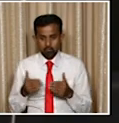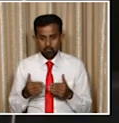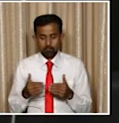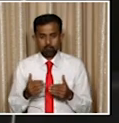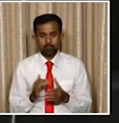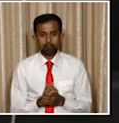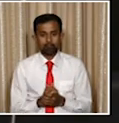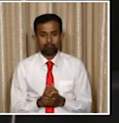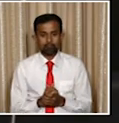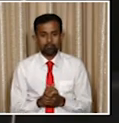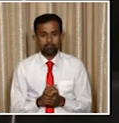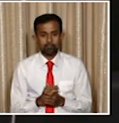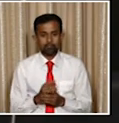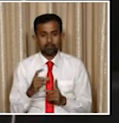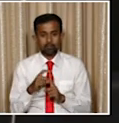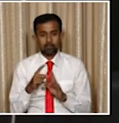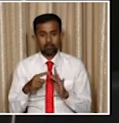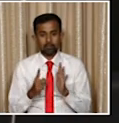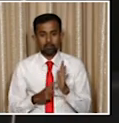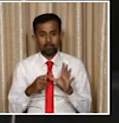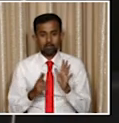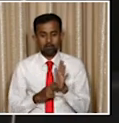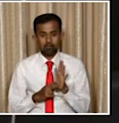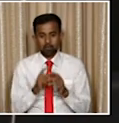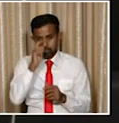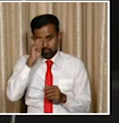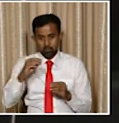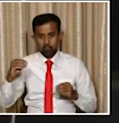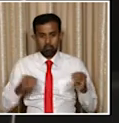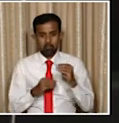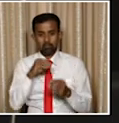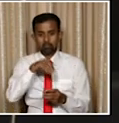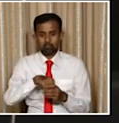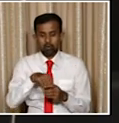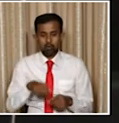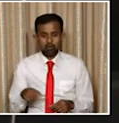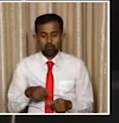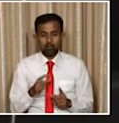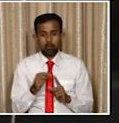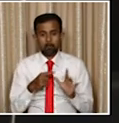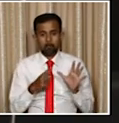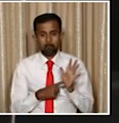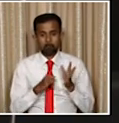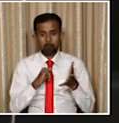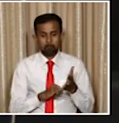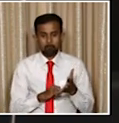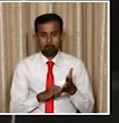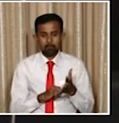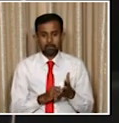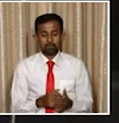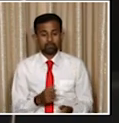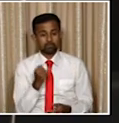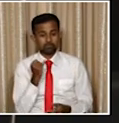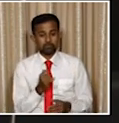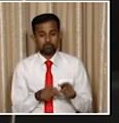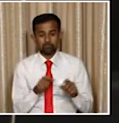இஸ்ரேலுடைய அராஜகம் அநியாயம் கொலை அத்தனையும் நடந்து கொண்டிருக்கிறது அந்த அநியாயத்துக்கு எதிராக